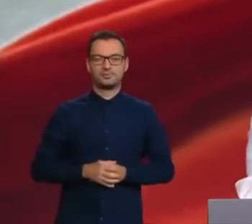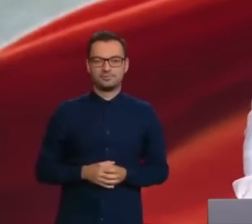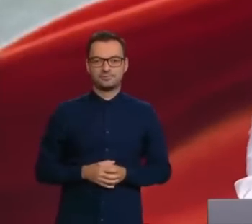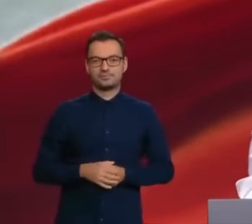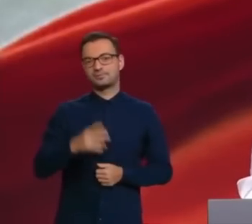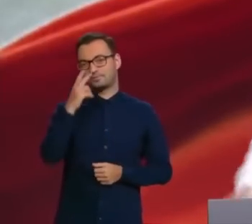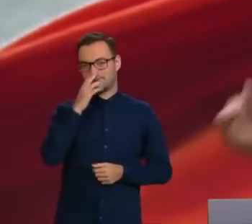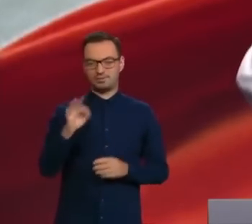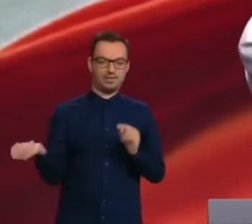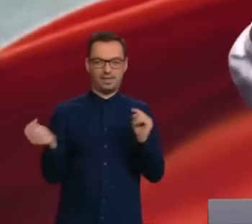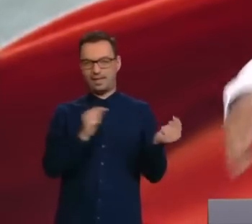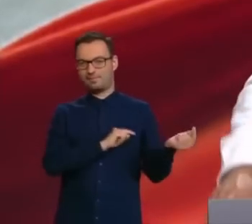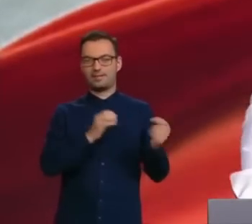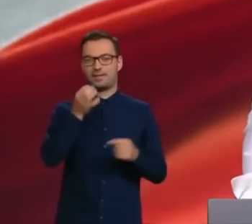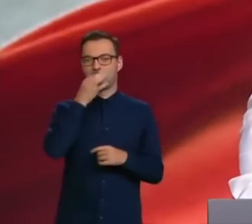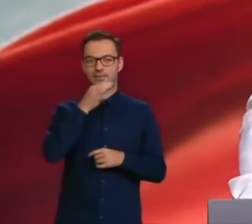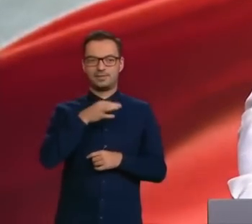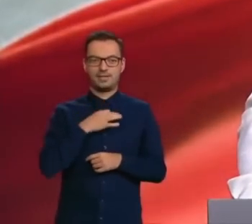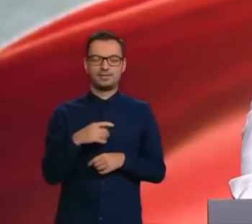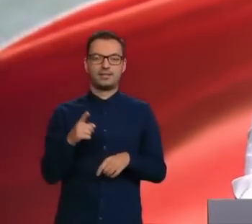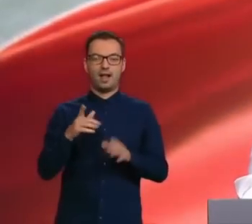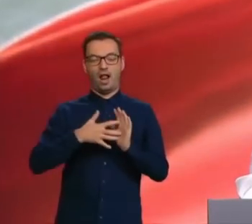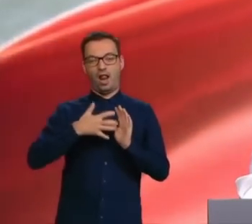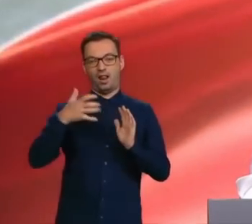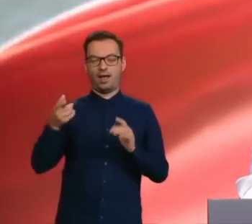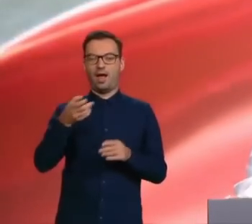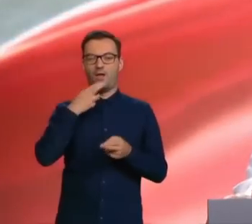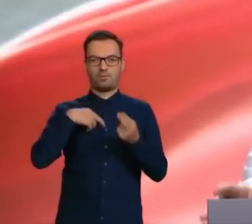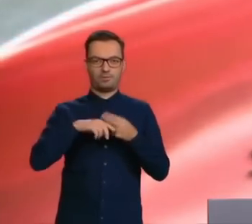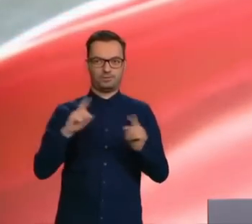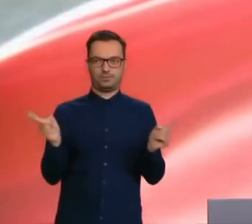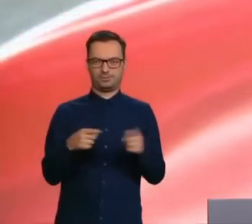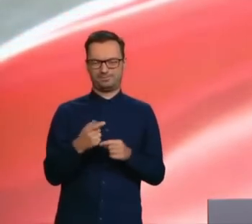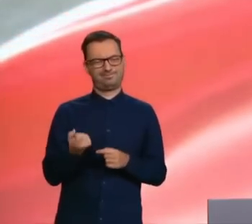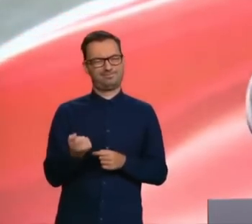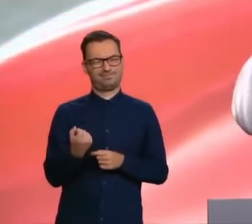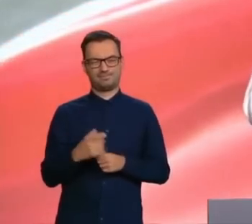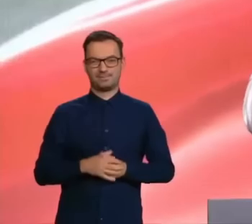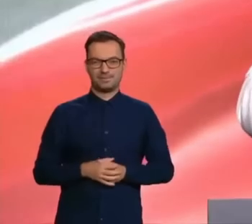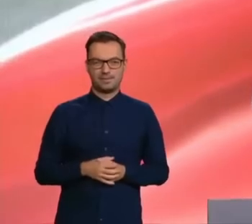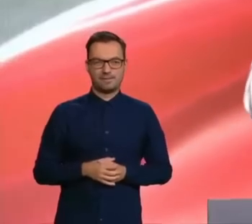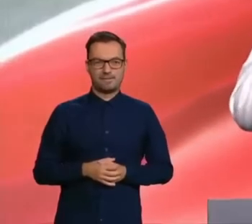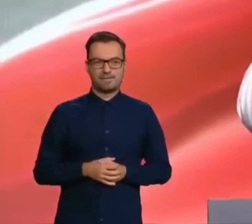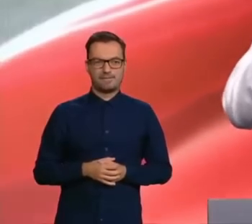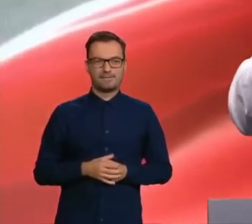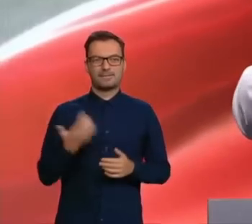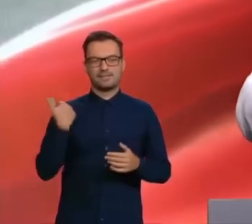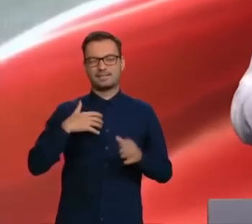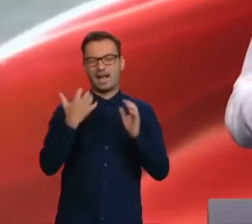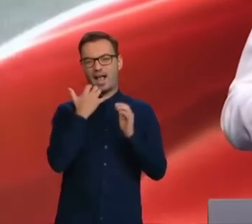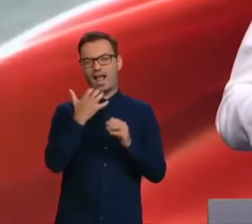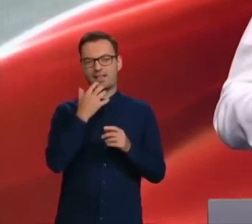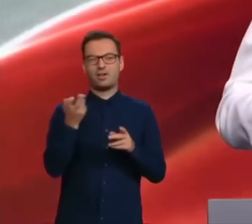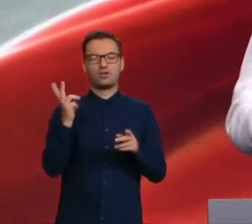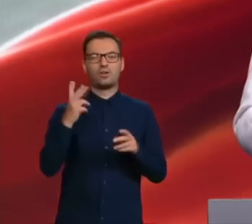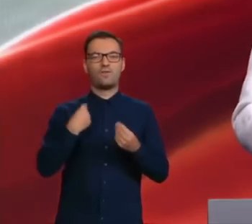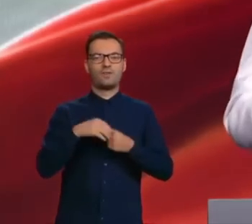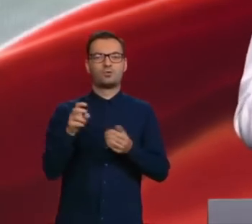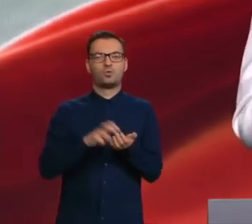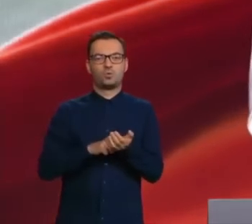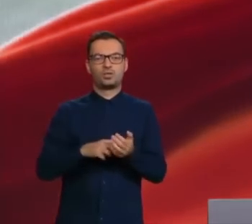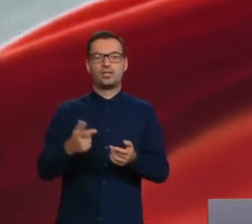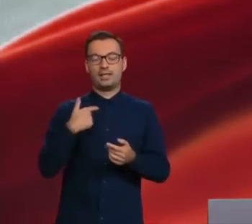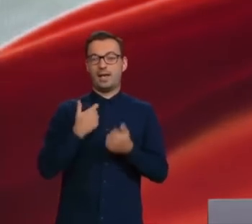państwo, jaka była ta debata. Pytania z reguły dłuższe niż odpowiedzi. Dlatego... No i żeby też już przestać gadać, kto jest większym tchórzem.